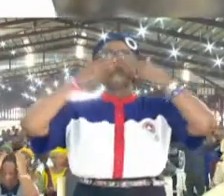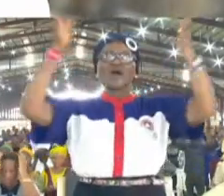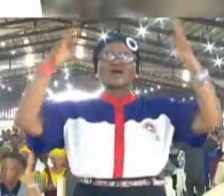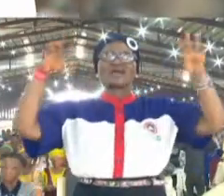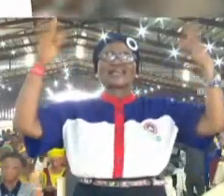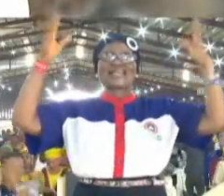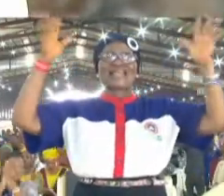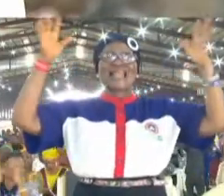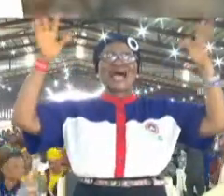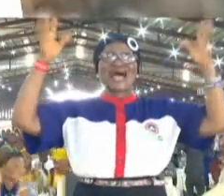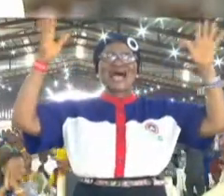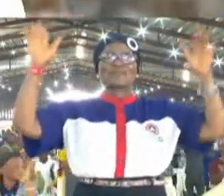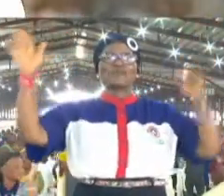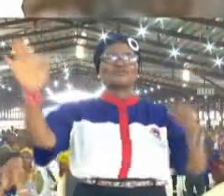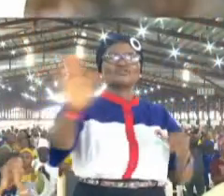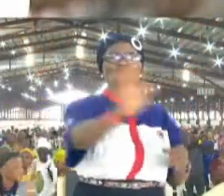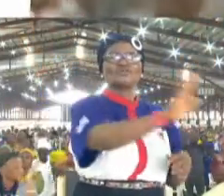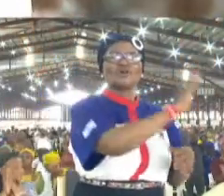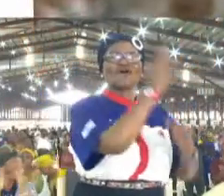Clap your hands